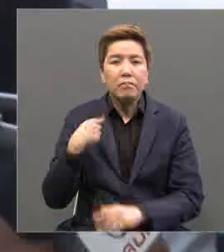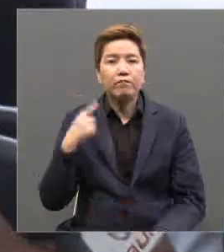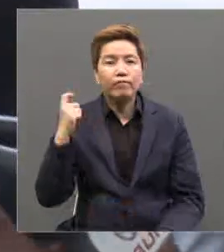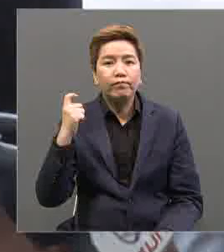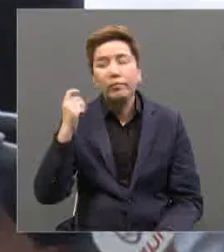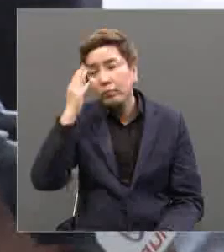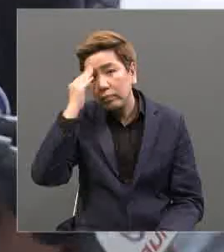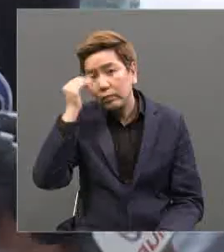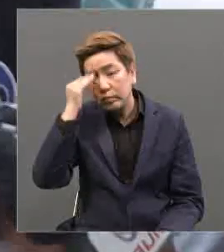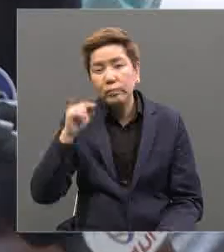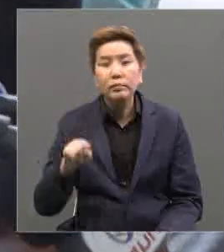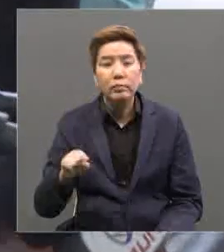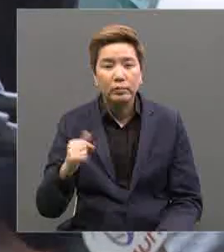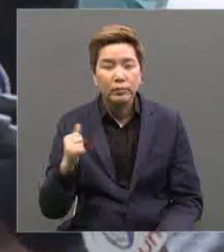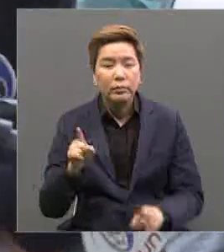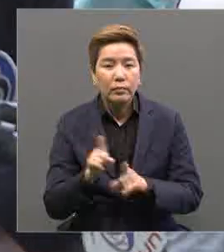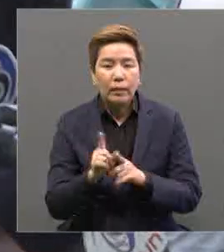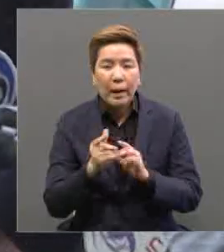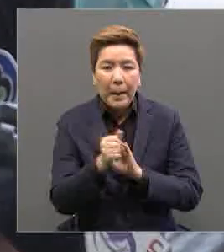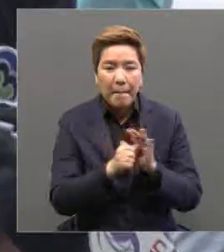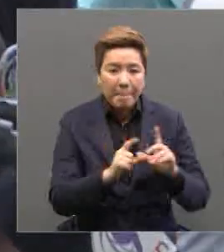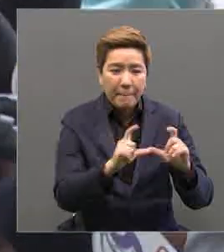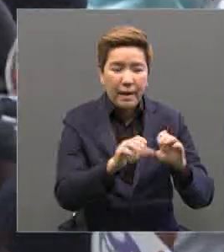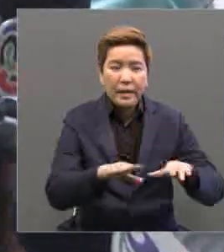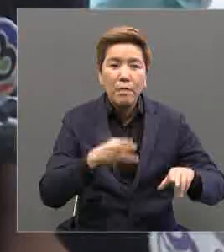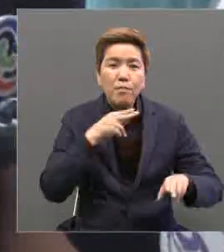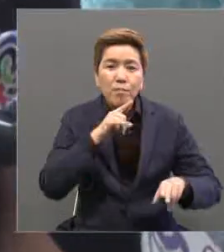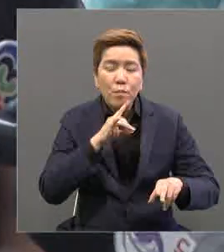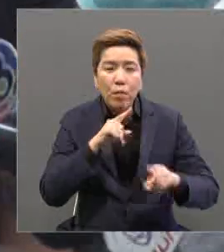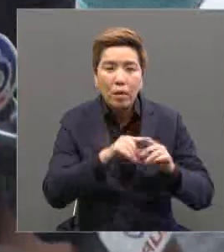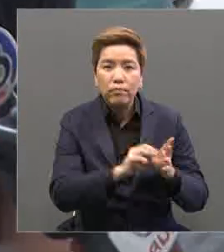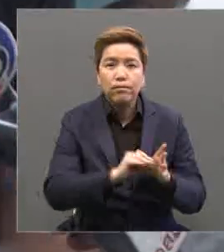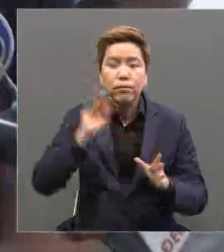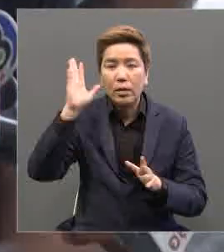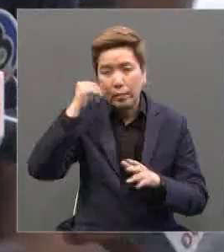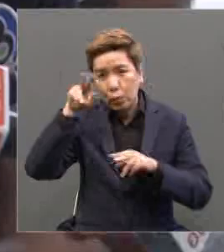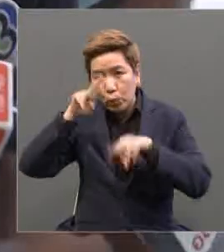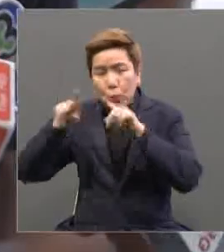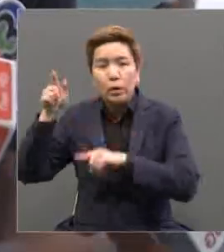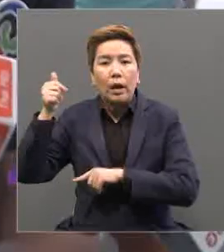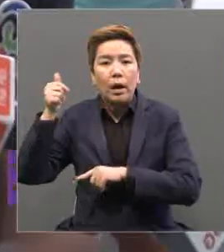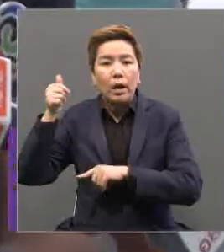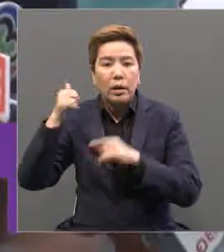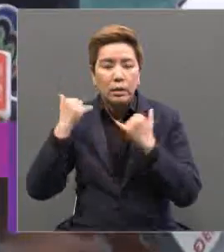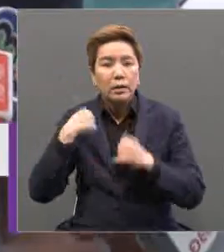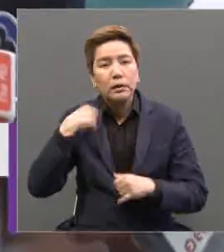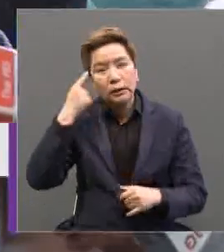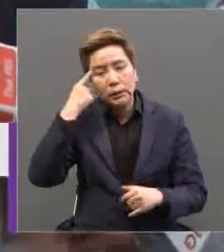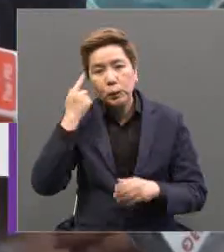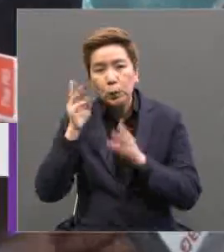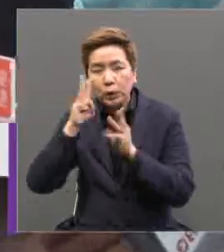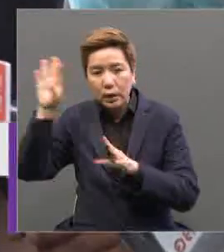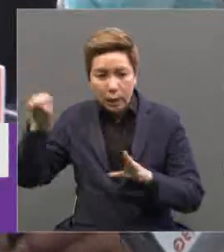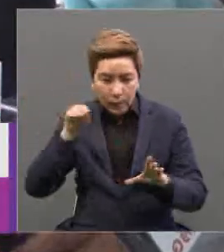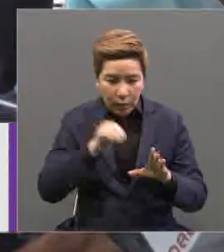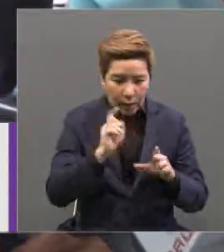สิ่งที่ได้จากการกระทำความผิดอย่างเช่นการไปแอบถ่ายเด็กอย่างนี้ค่ะในคลาวด์เพราะว่ามันสามารถตรวจสอบได้เขาก็เลยเลือกที่จะมา